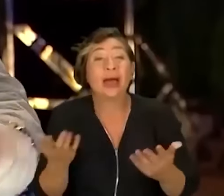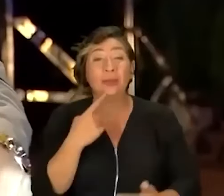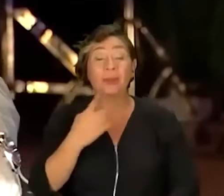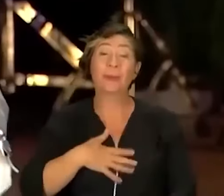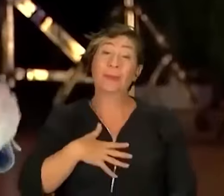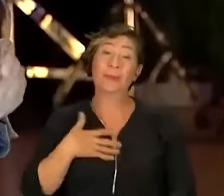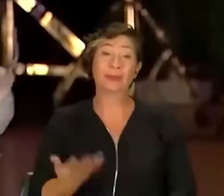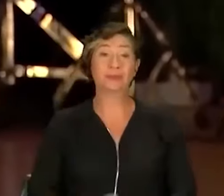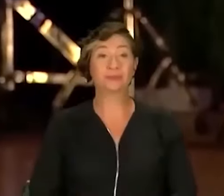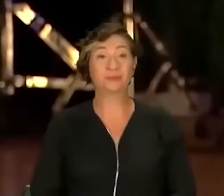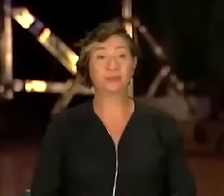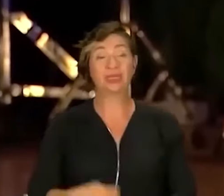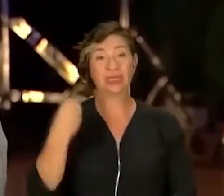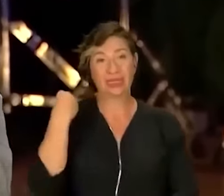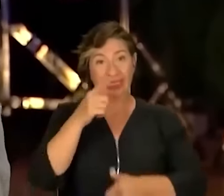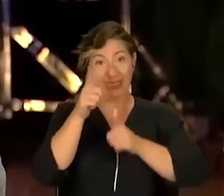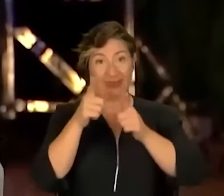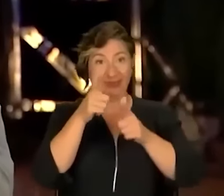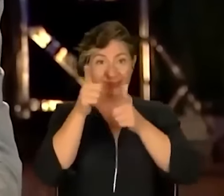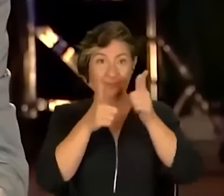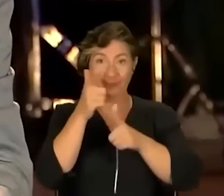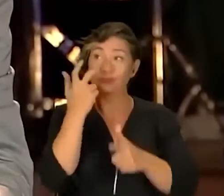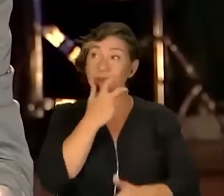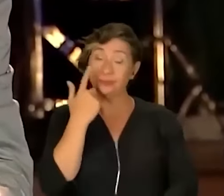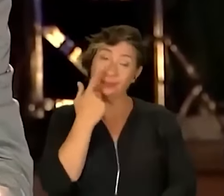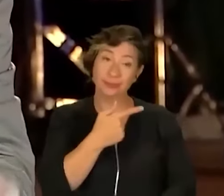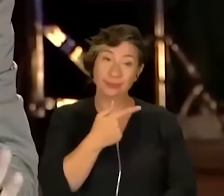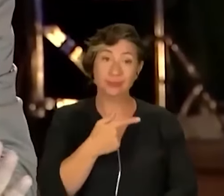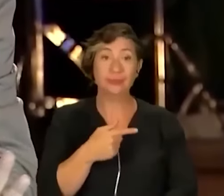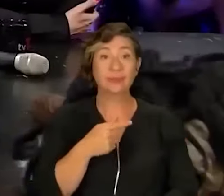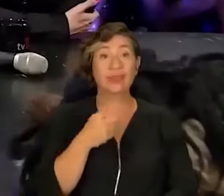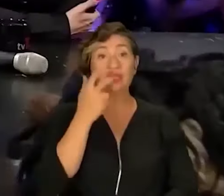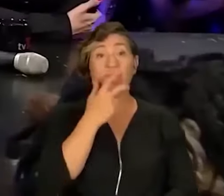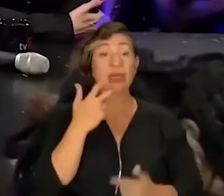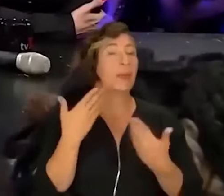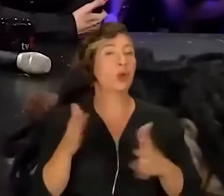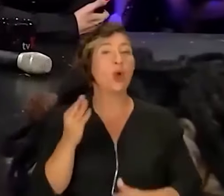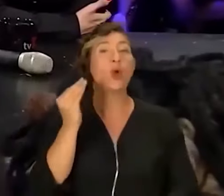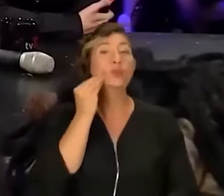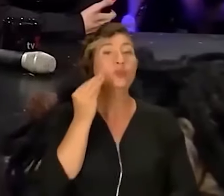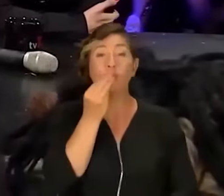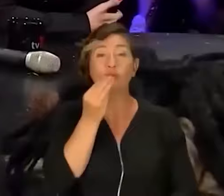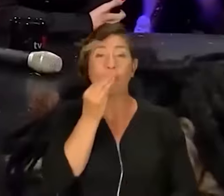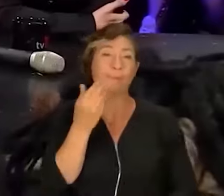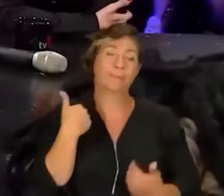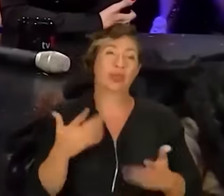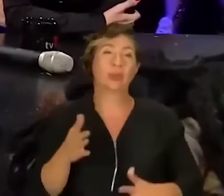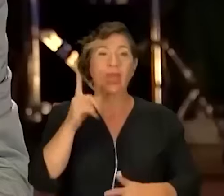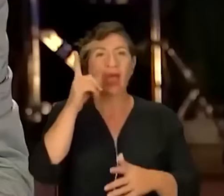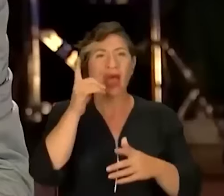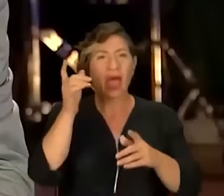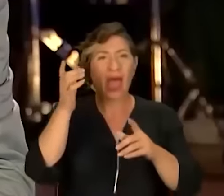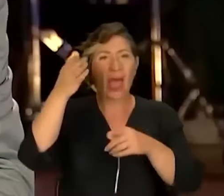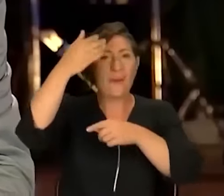filan Peki yeni klibe bakacağız bakalım hemen şarkına bayılıyorum öpeceğim bayılıyorum bir de asın